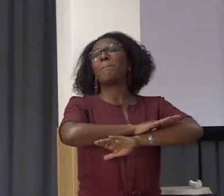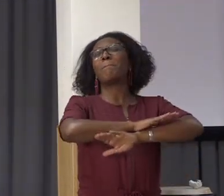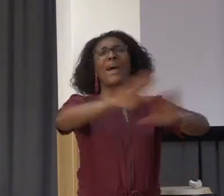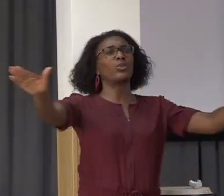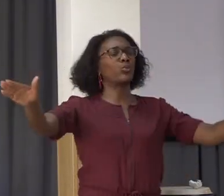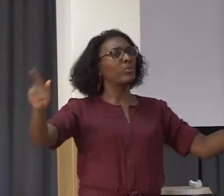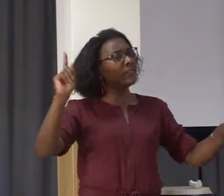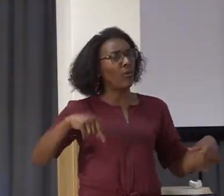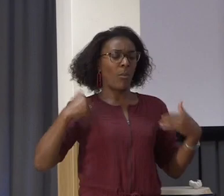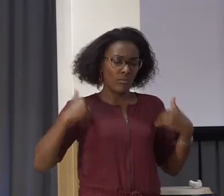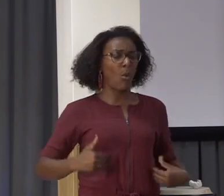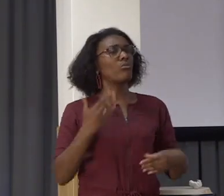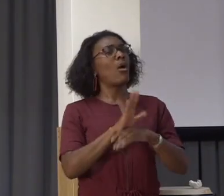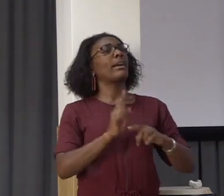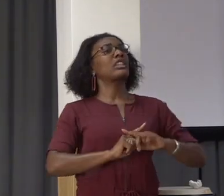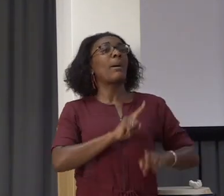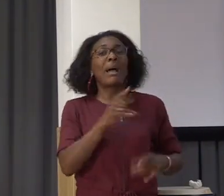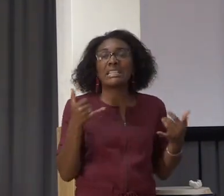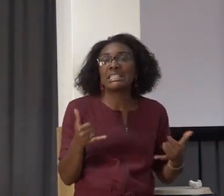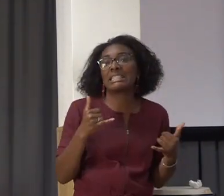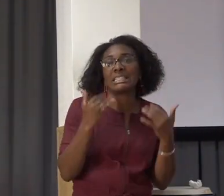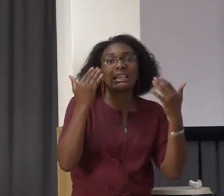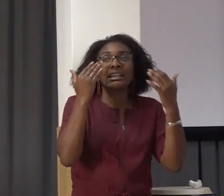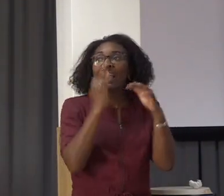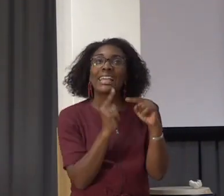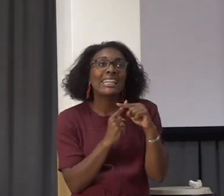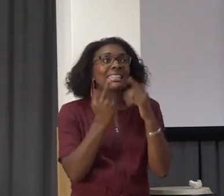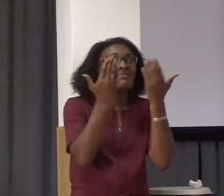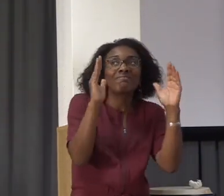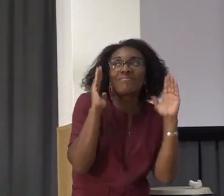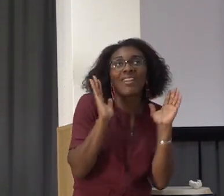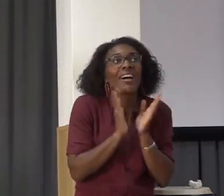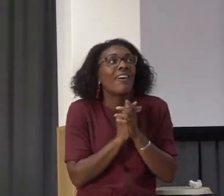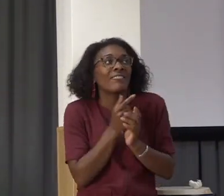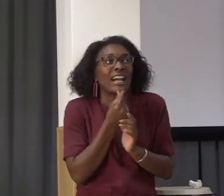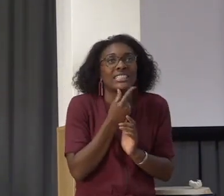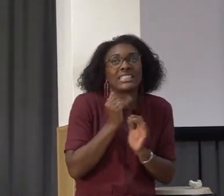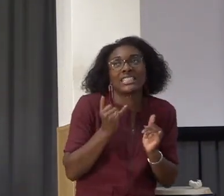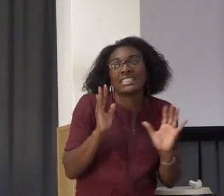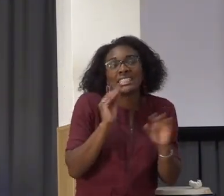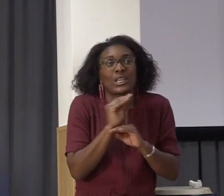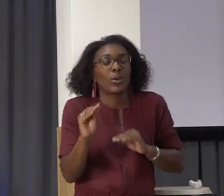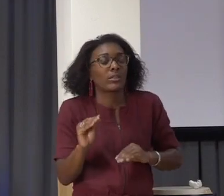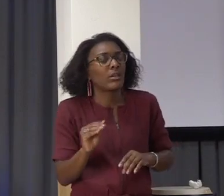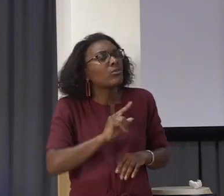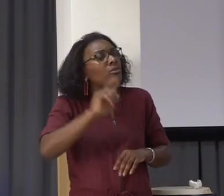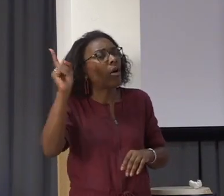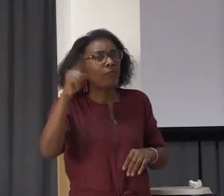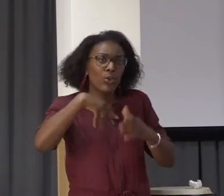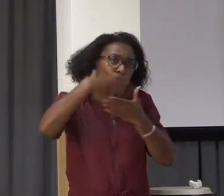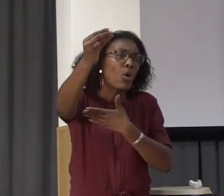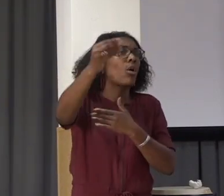est. C'est pas, il faut être, on a tous une sphère d'influence, des gens qui sont autour de nous